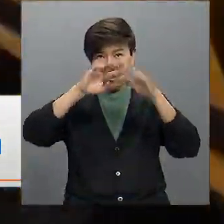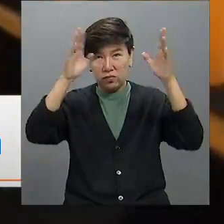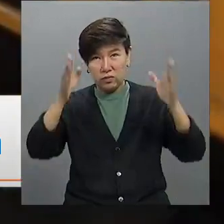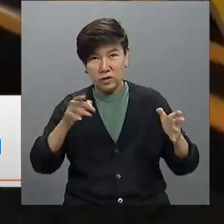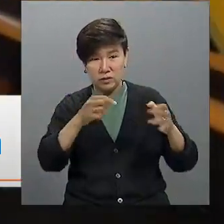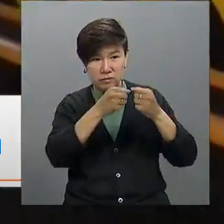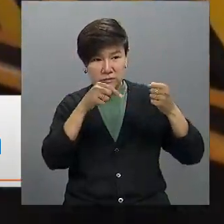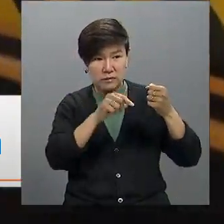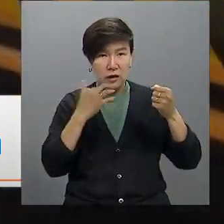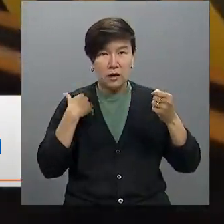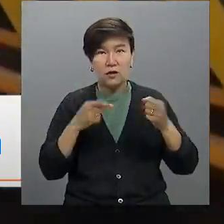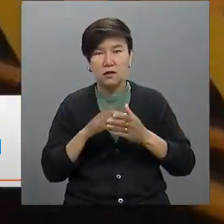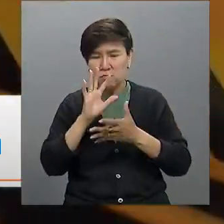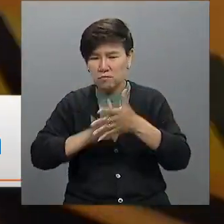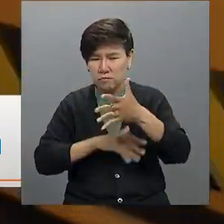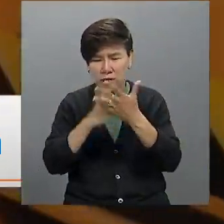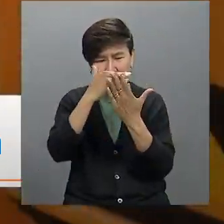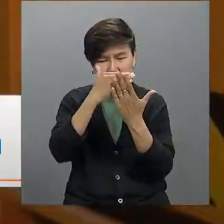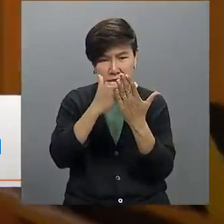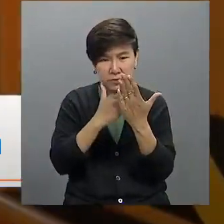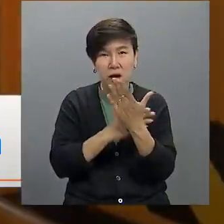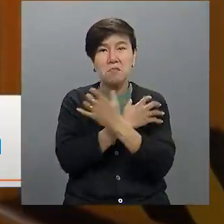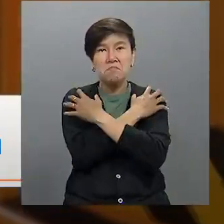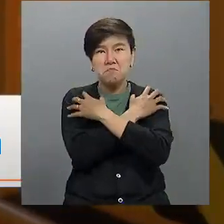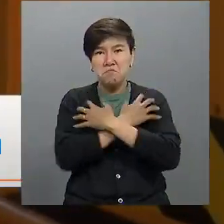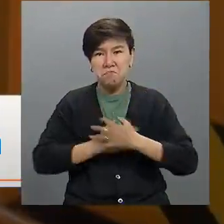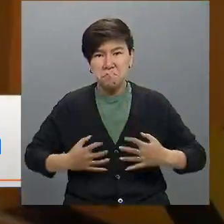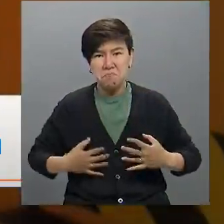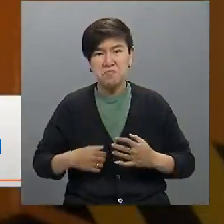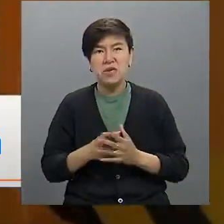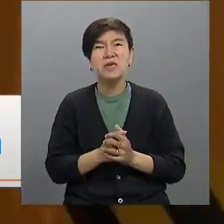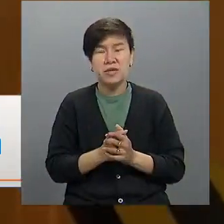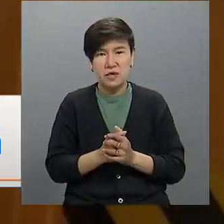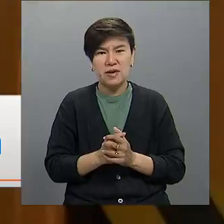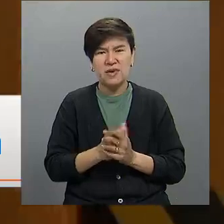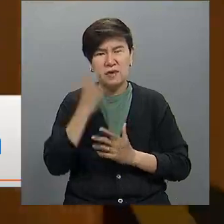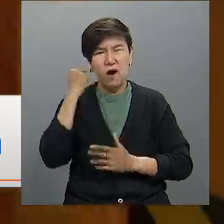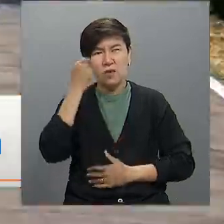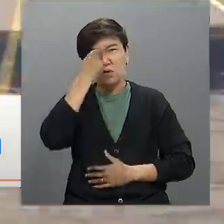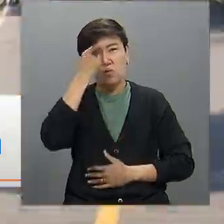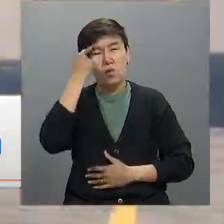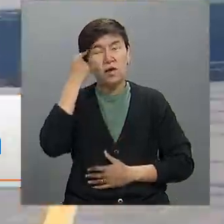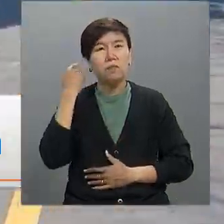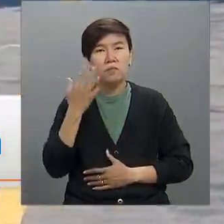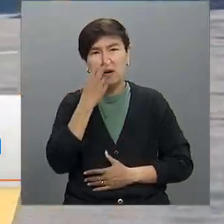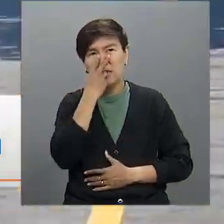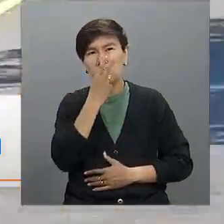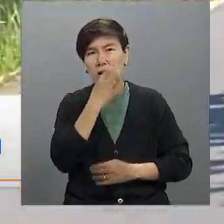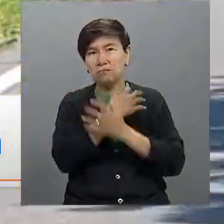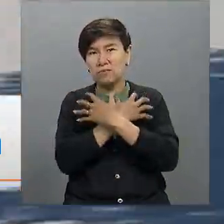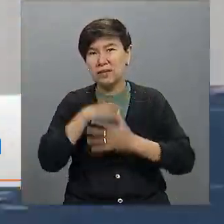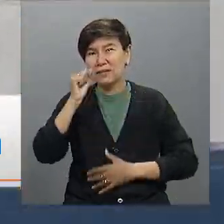หมานะคะสรุปว่าเห็นหมีหมาตัวหนึ่งนะคะก็น่าจะเป็นหมีตัวเดียวที่ทำร้ายเจ้าหน้าที่เนี่ยแหละค่ะ